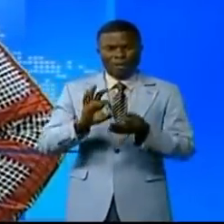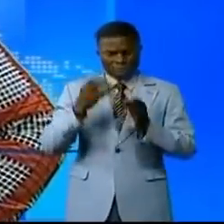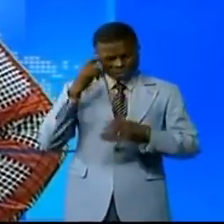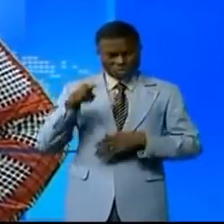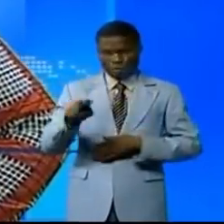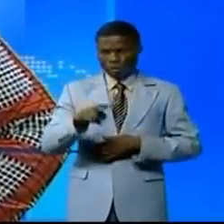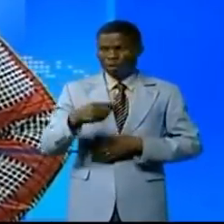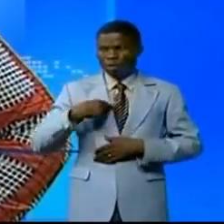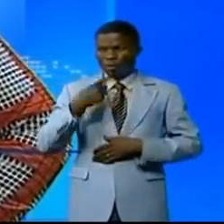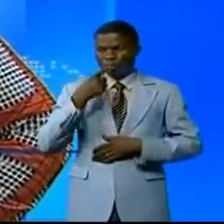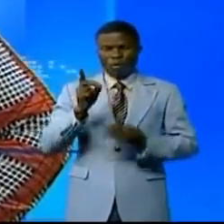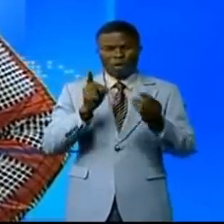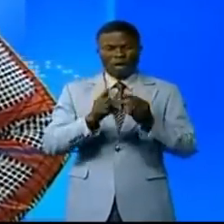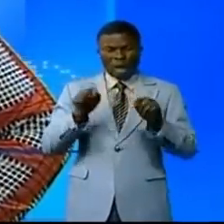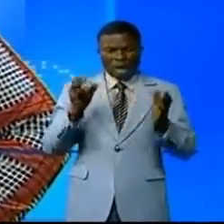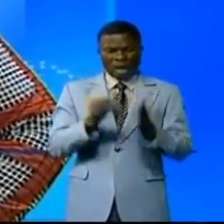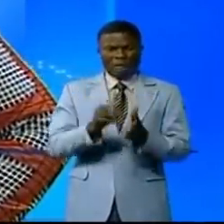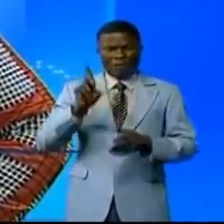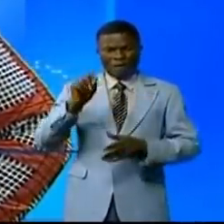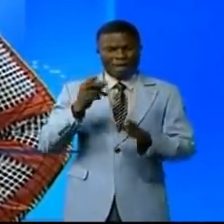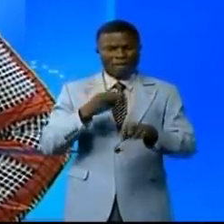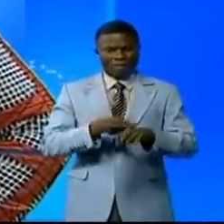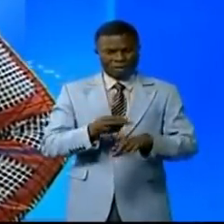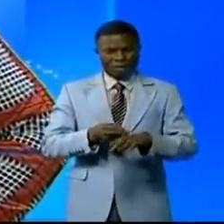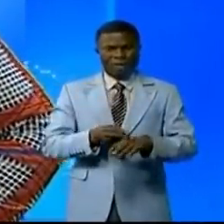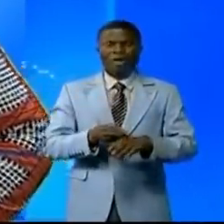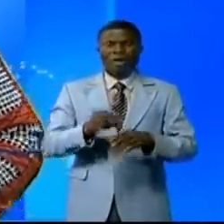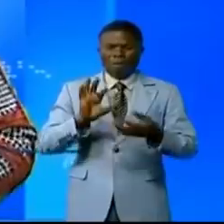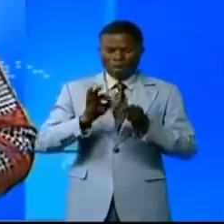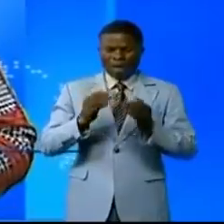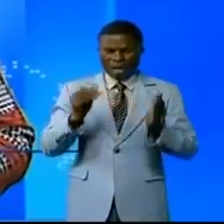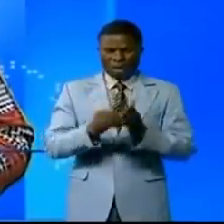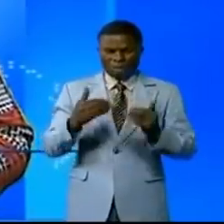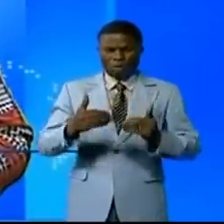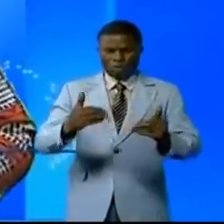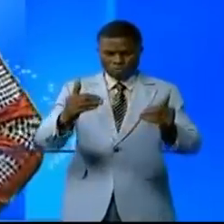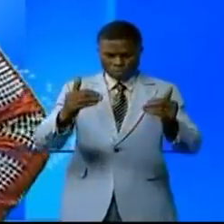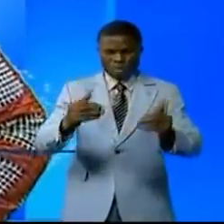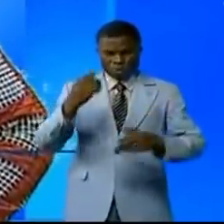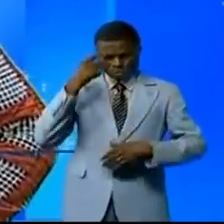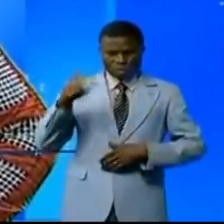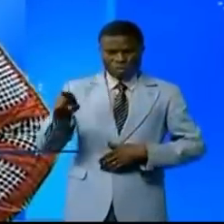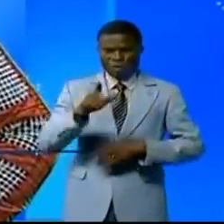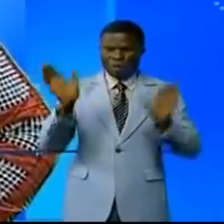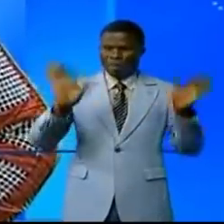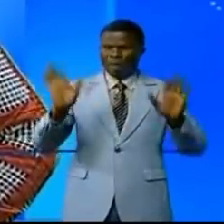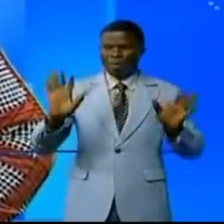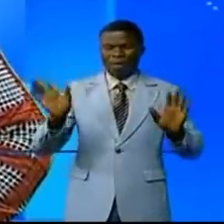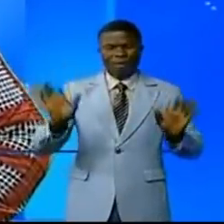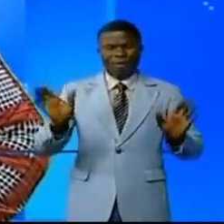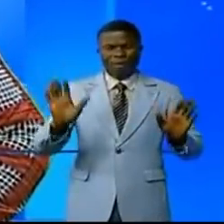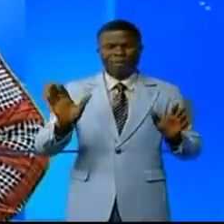Moi, je vous retrouve demain, même heure, même chaîne et avec le même plaisir. Au revoir.